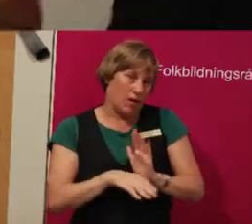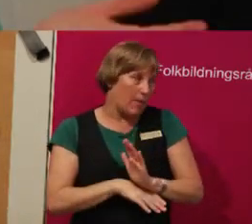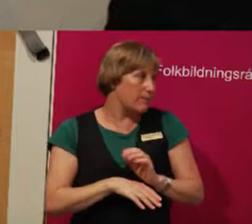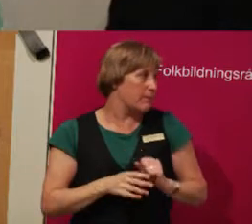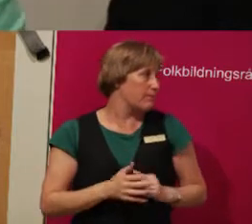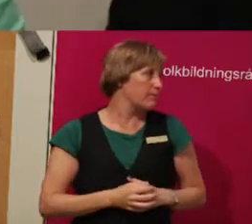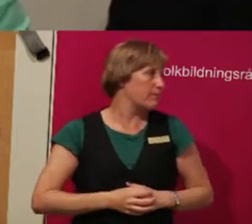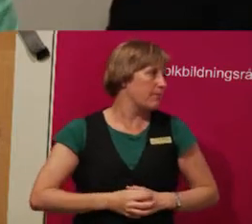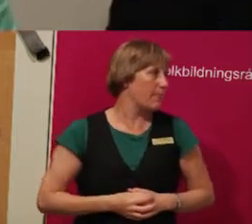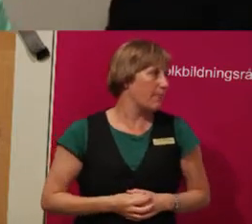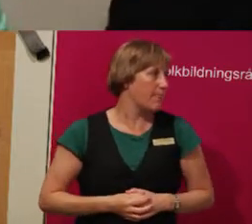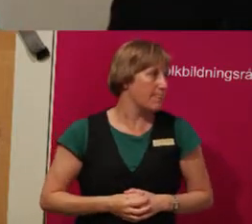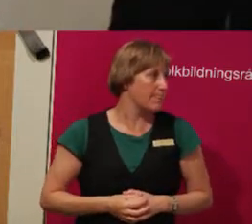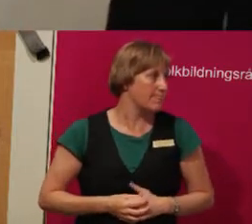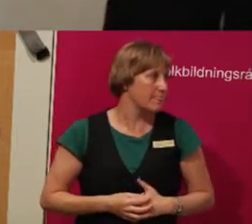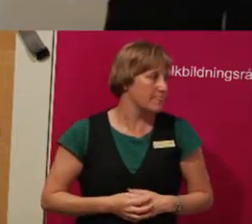tänker jag.